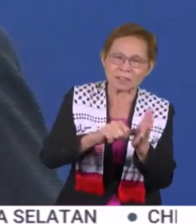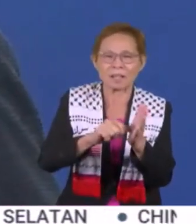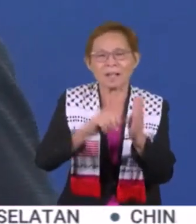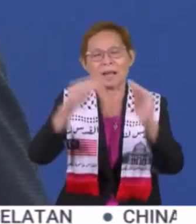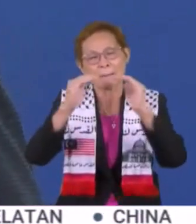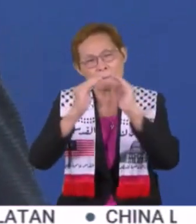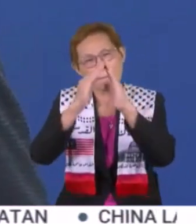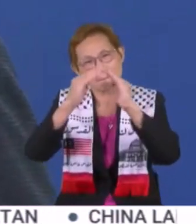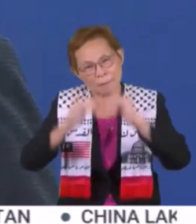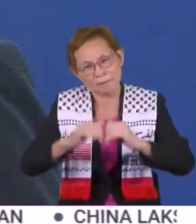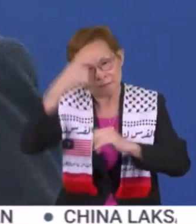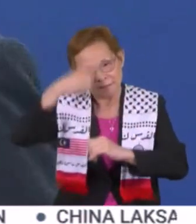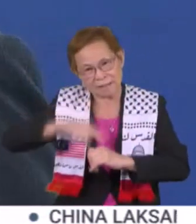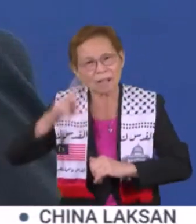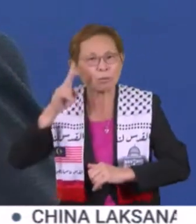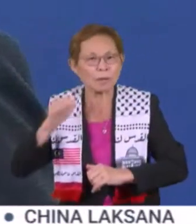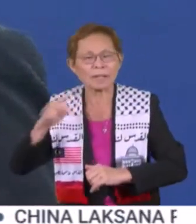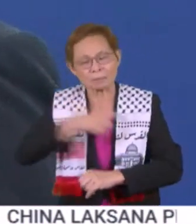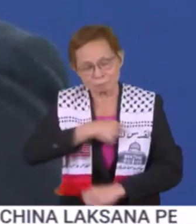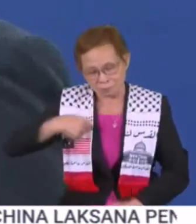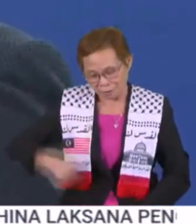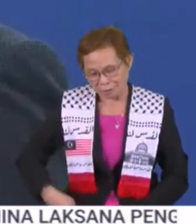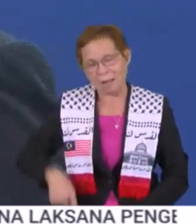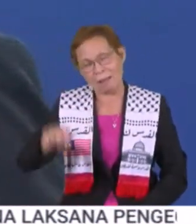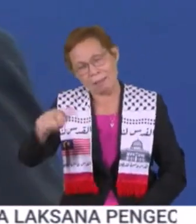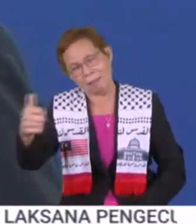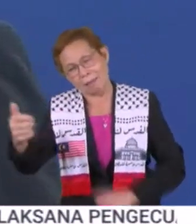Nigeria Thailand Vietnam China